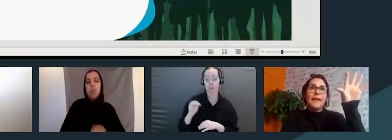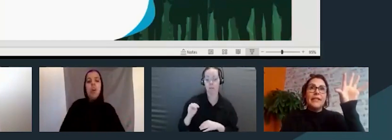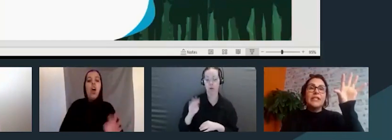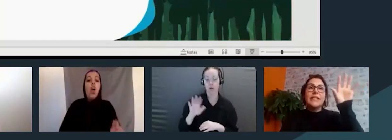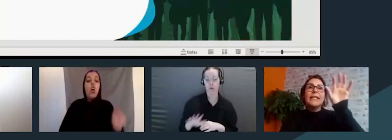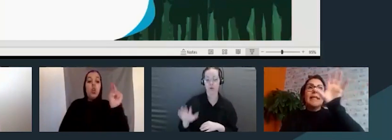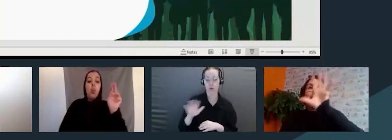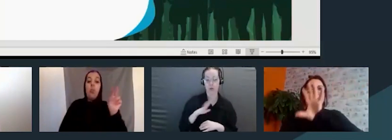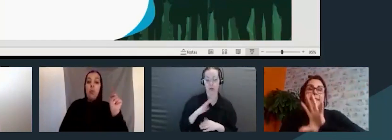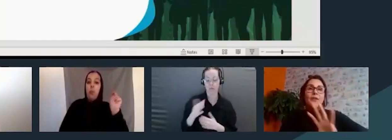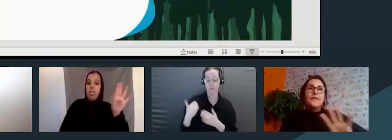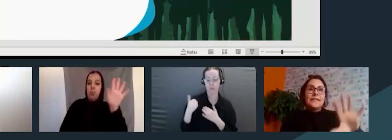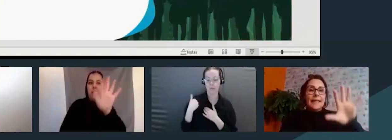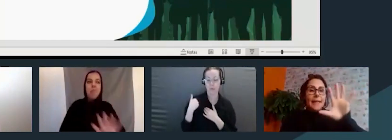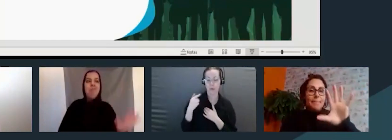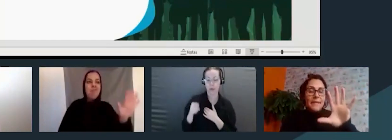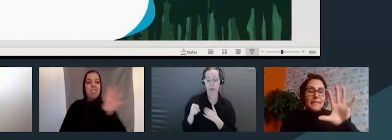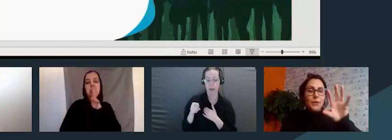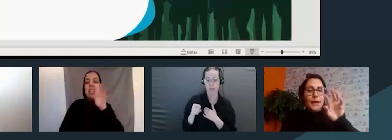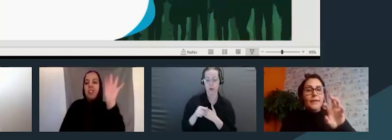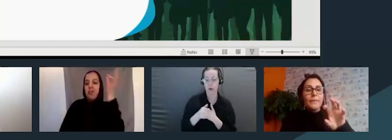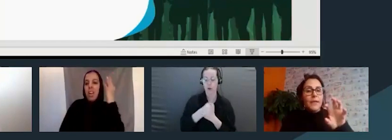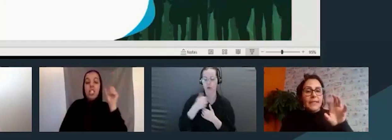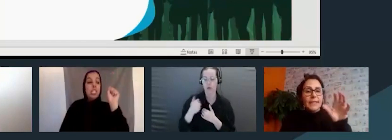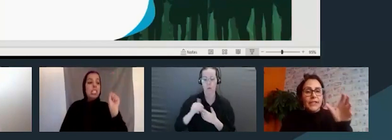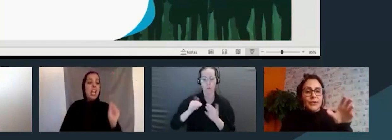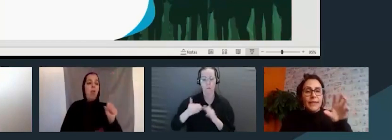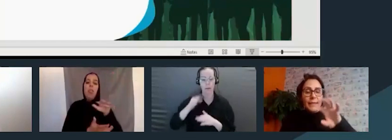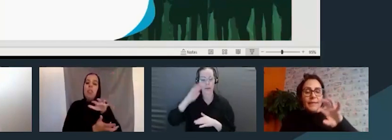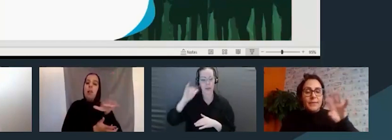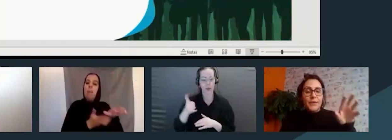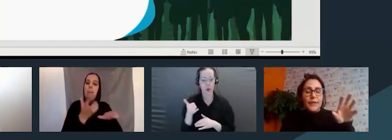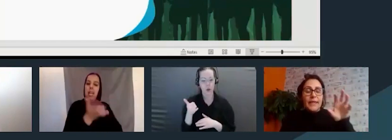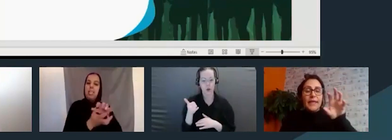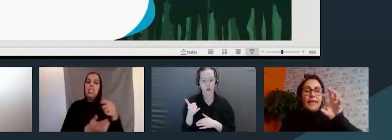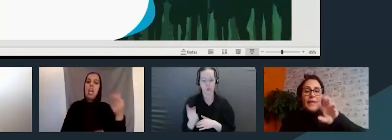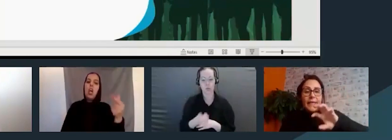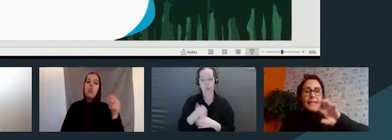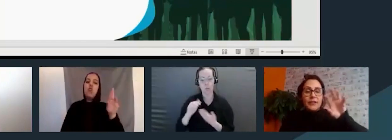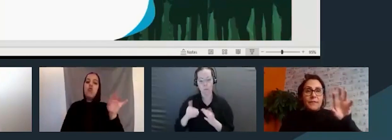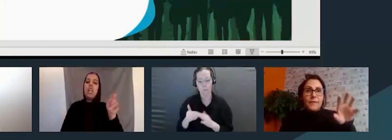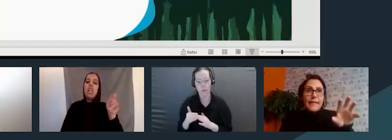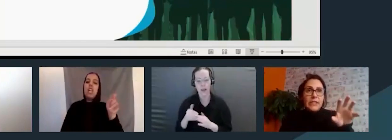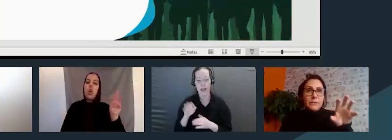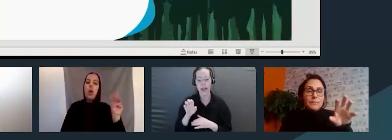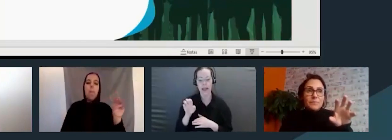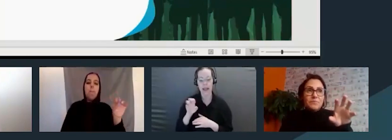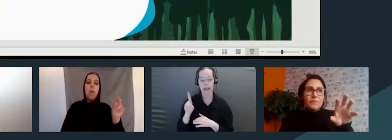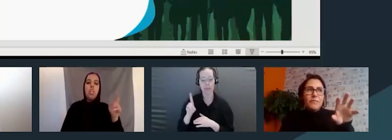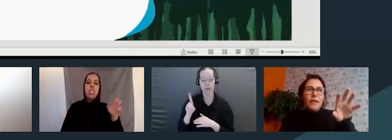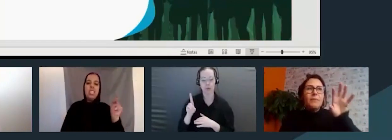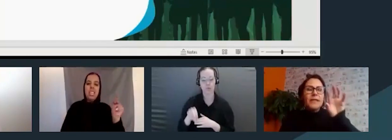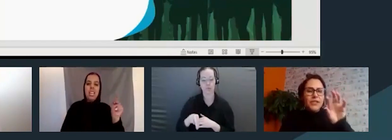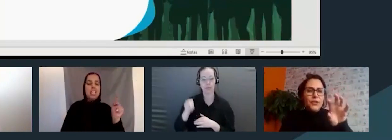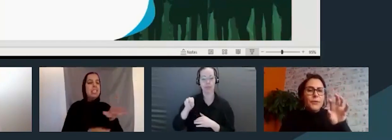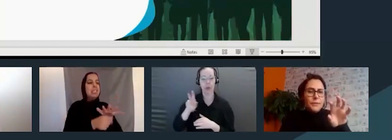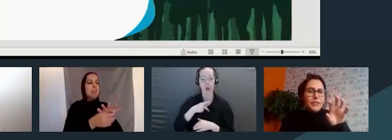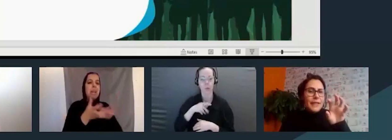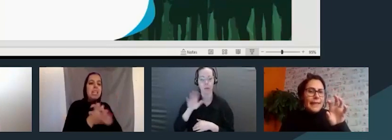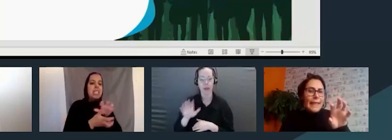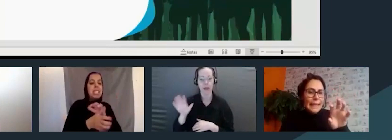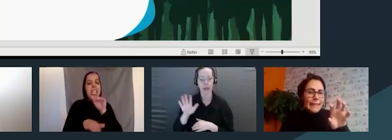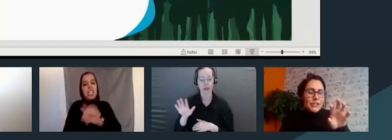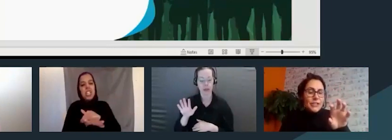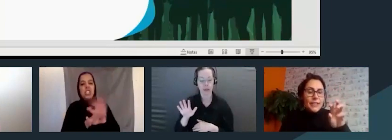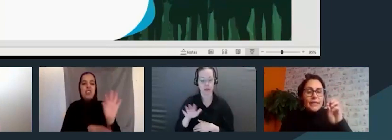le sud-est, c'est un mélange. Et le Grand Moncton, c'est un mélange entre le français et l'anglais, mais c'est surtout anglais.